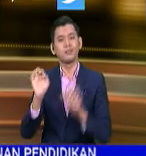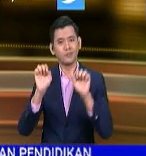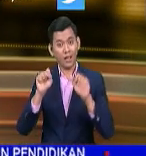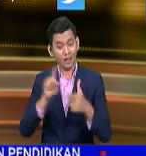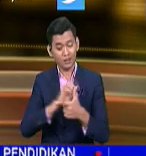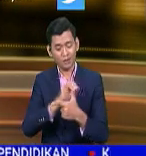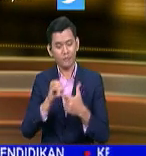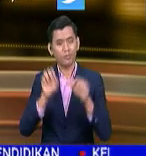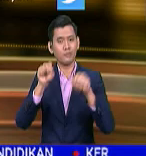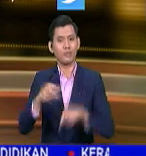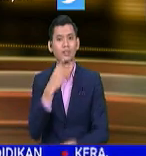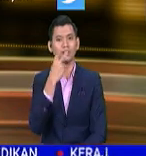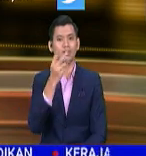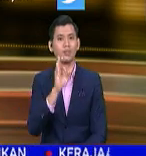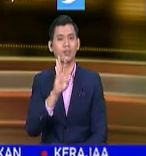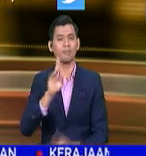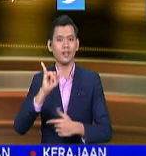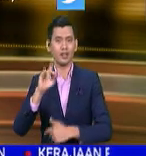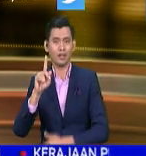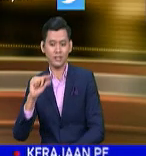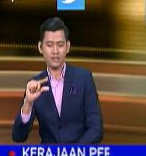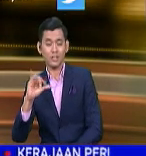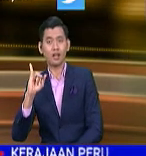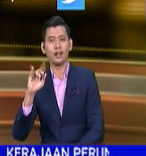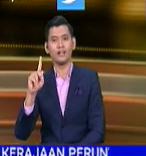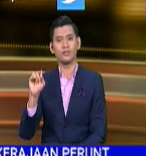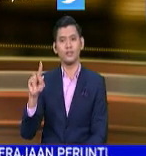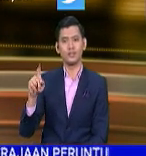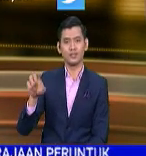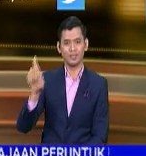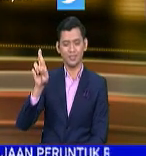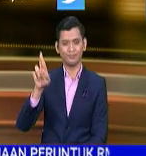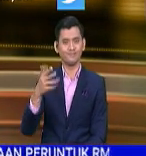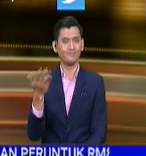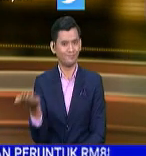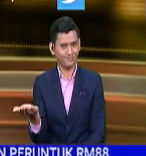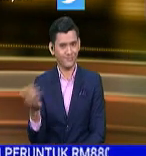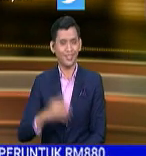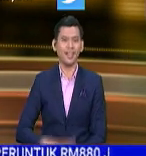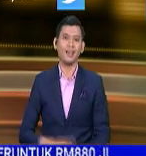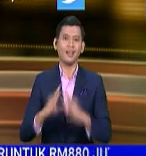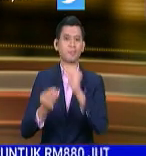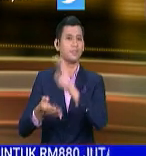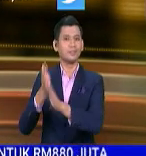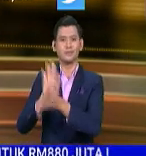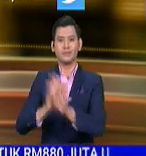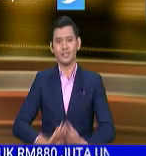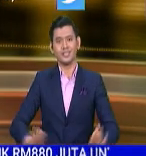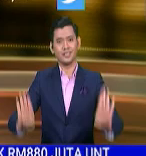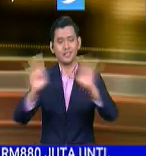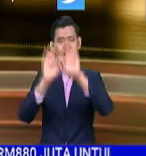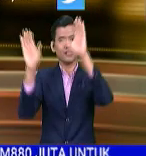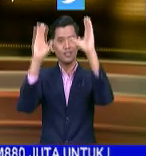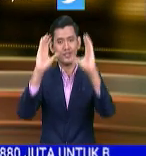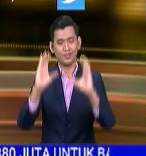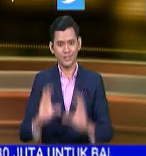www.met.gov.my atau menerusi laman sosial media kami seperti yang telah tertera di sini. Sekian dahulu dari Jabatan